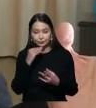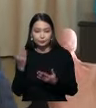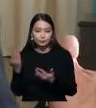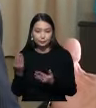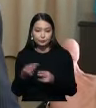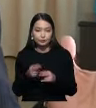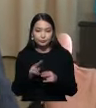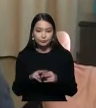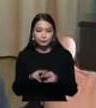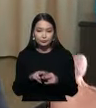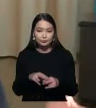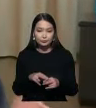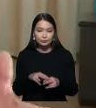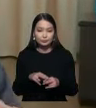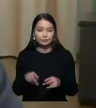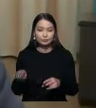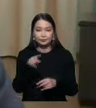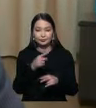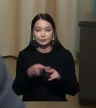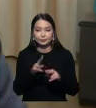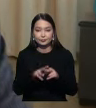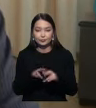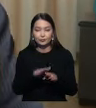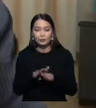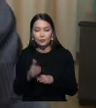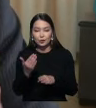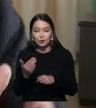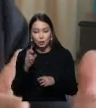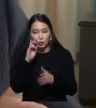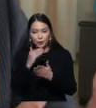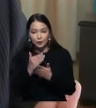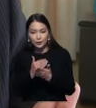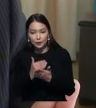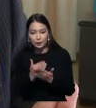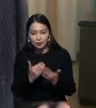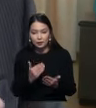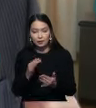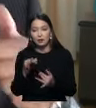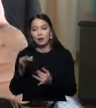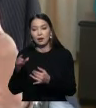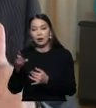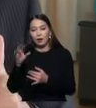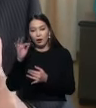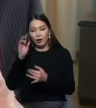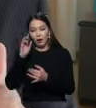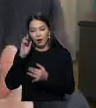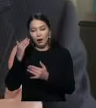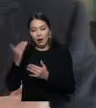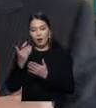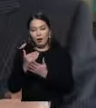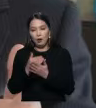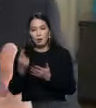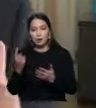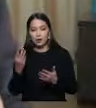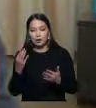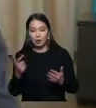и защищать в антимонопольном комитете именно по инвест-программе, инвестиционной программе и по ремонтной программе. Это первая сторона.